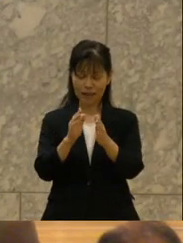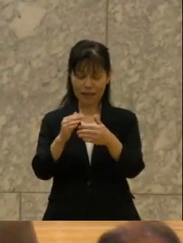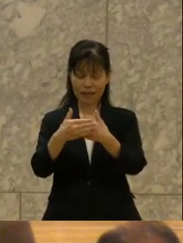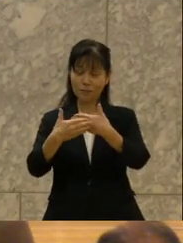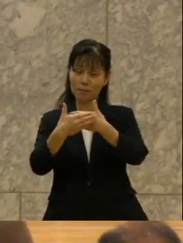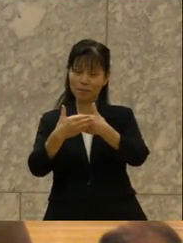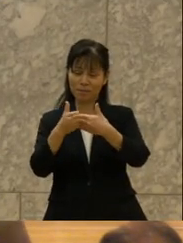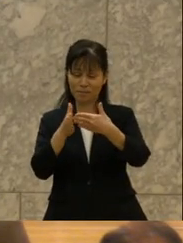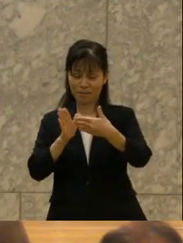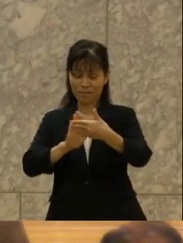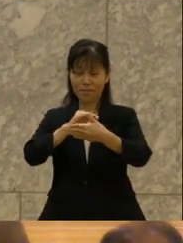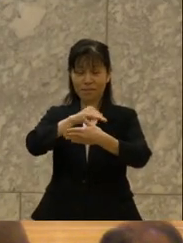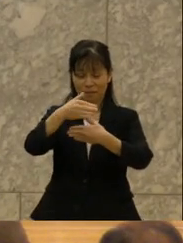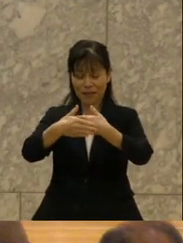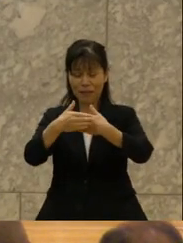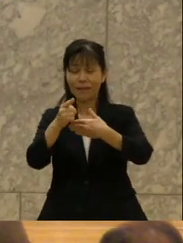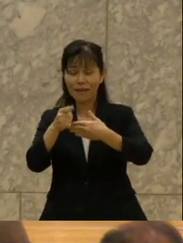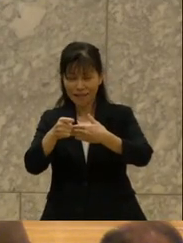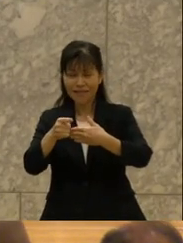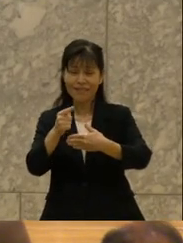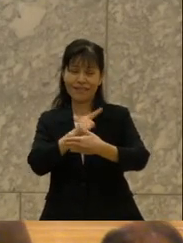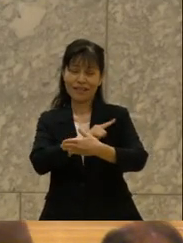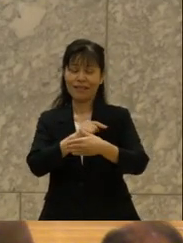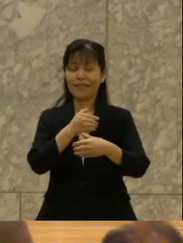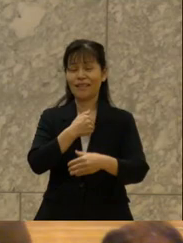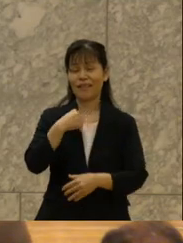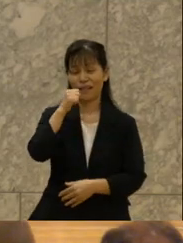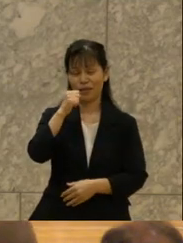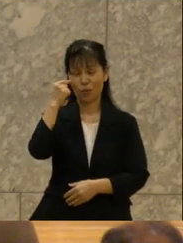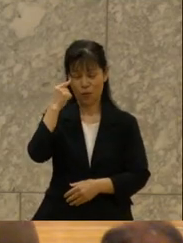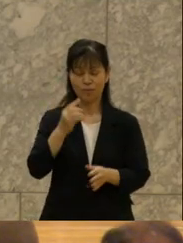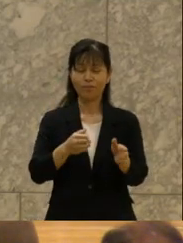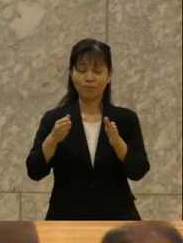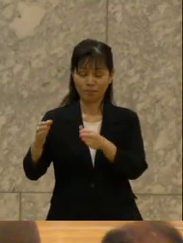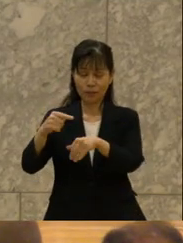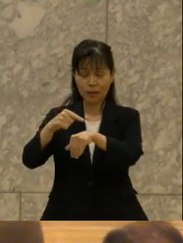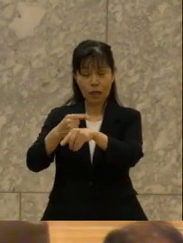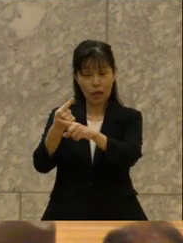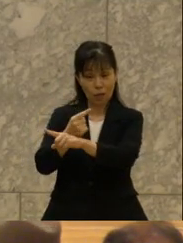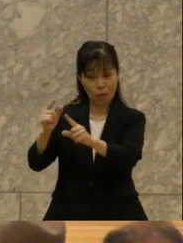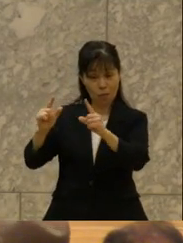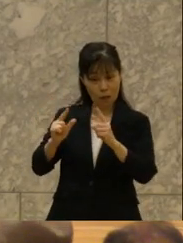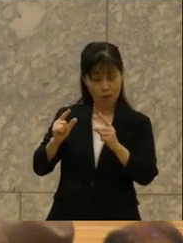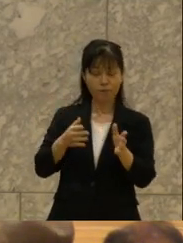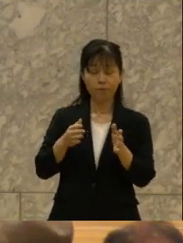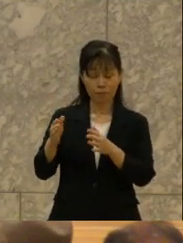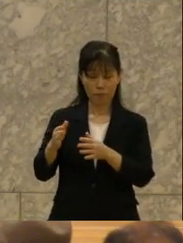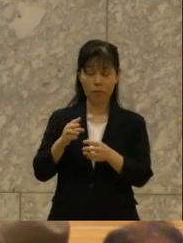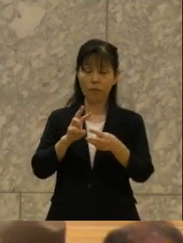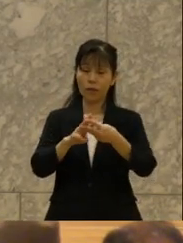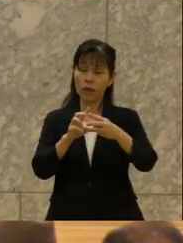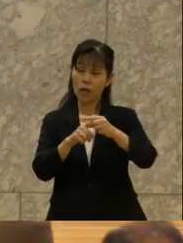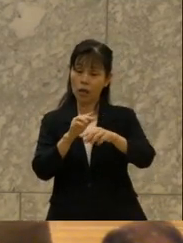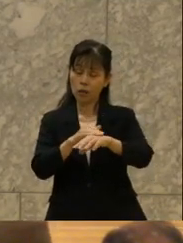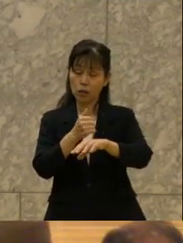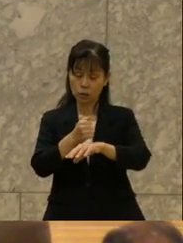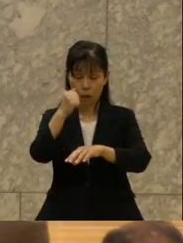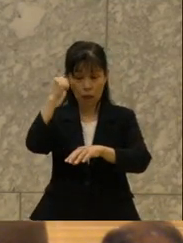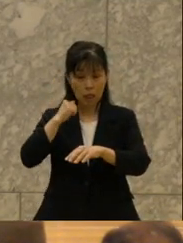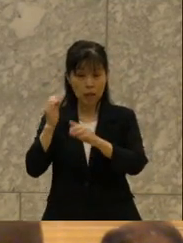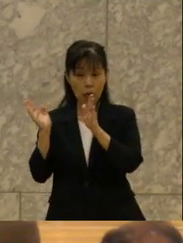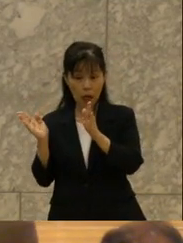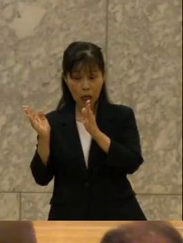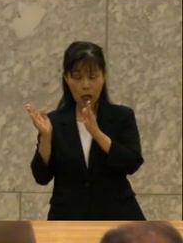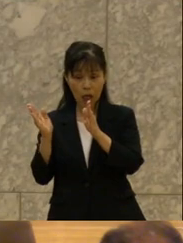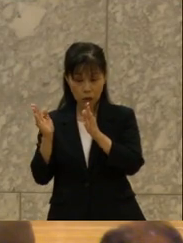頑張りますすいません何の話あとそれましたけれども時間の変更で言いますと田中選手は午前中のレースが夜